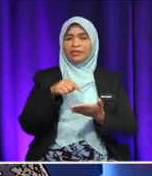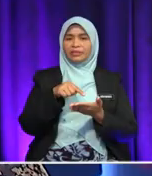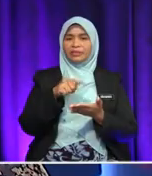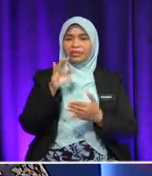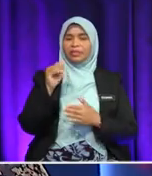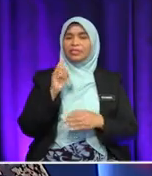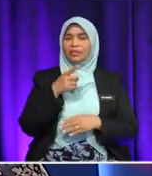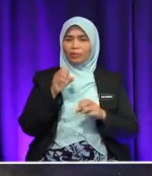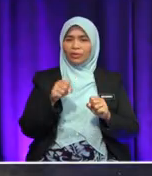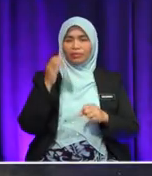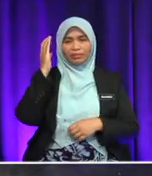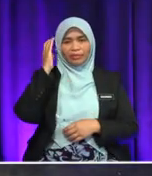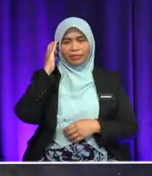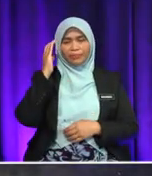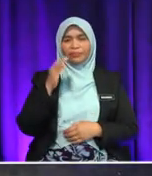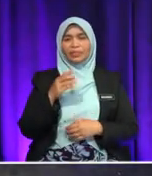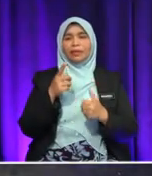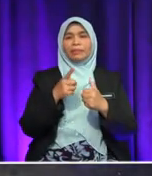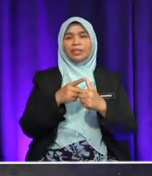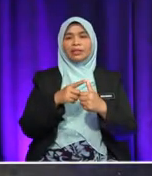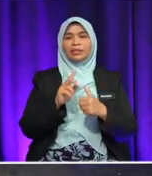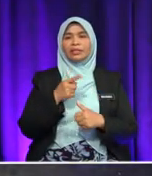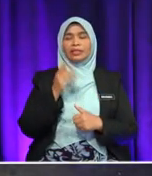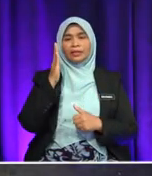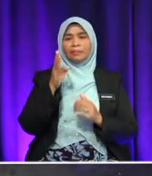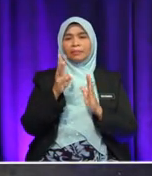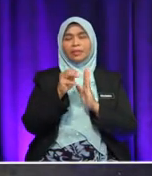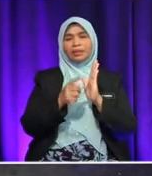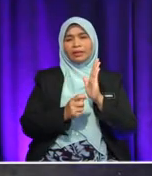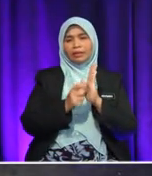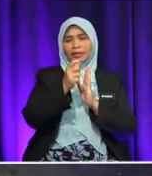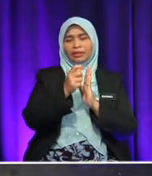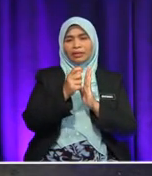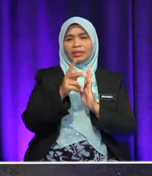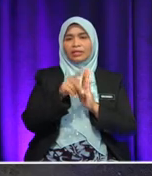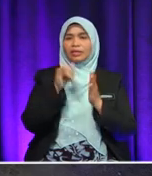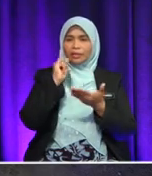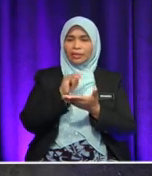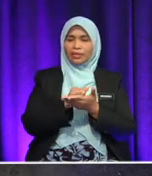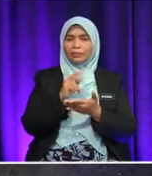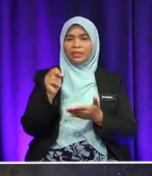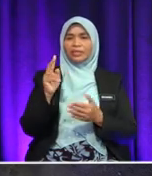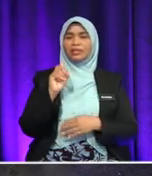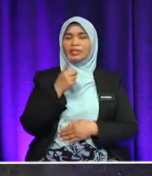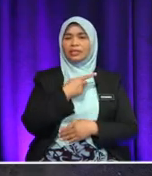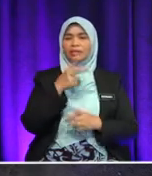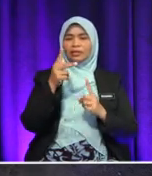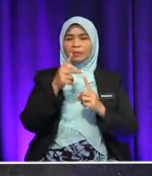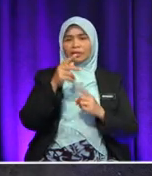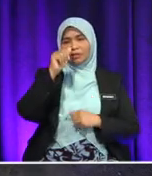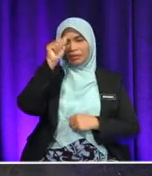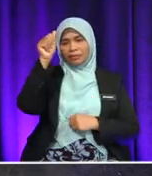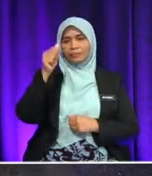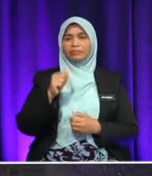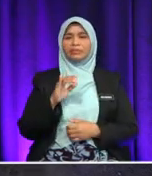Oke kelebihannya dia akan menikah akan menambah keimanan kita iman kita ini kita iman kita